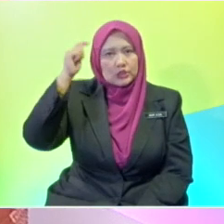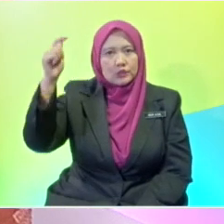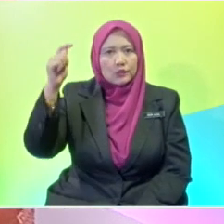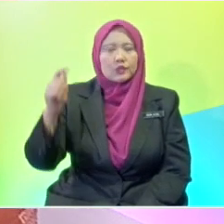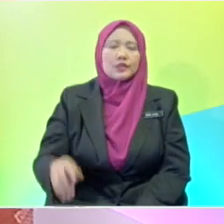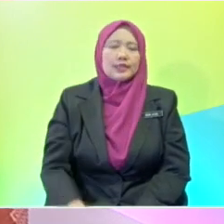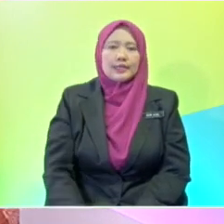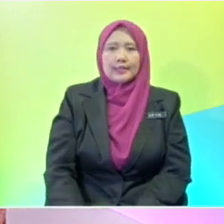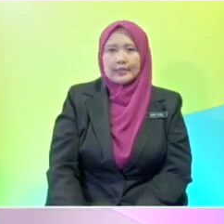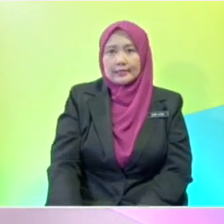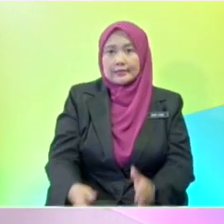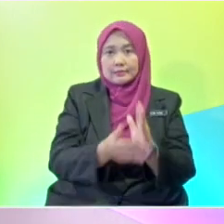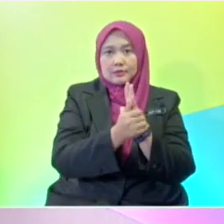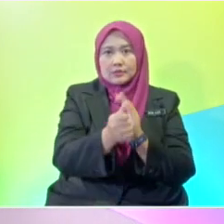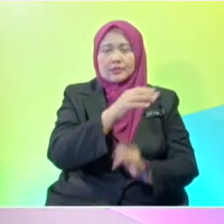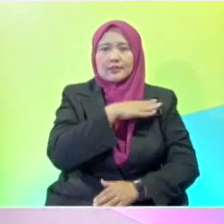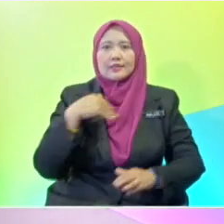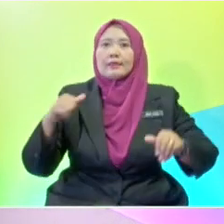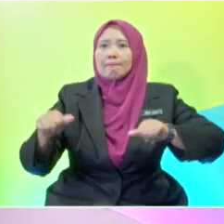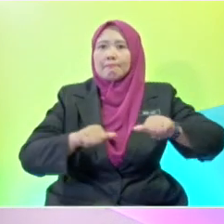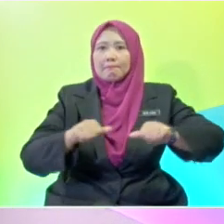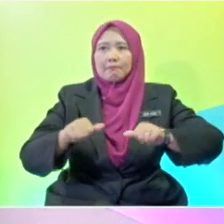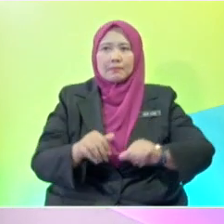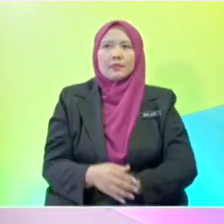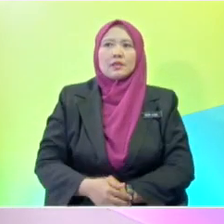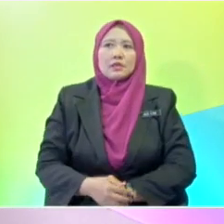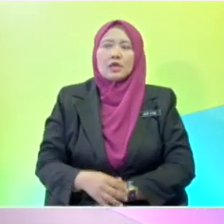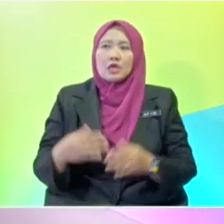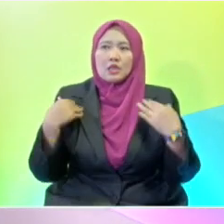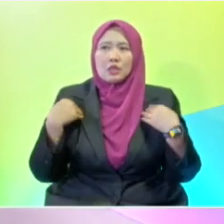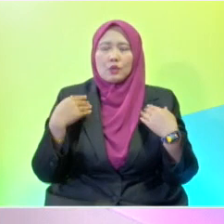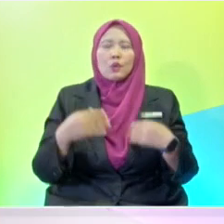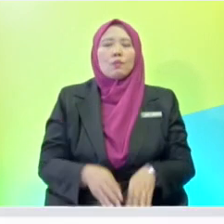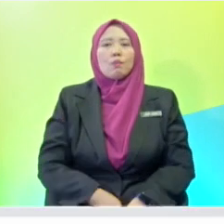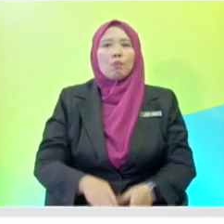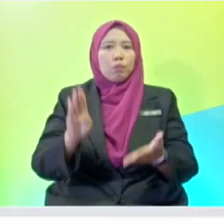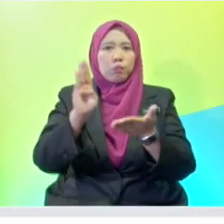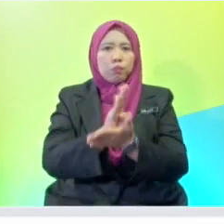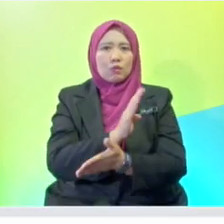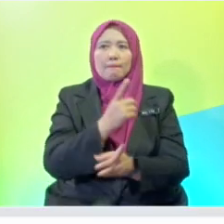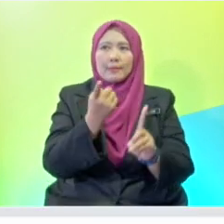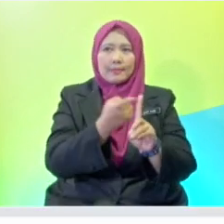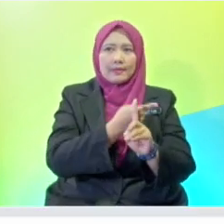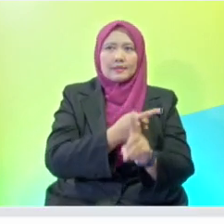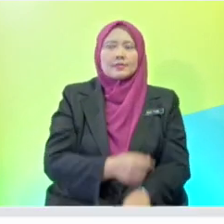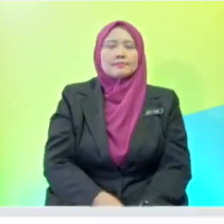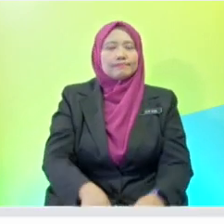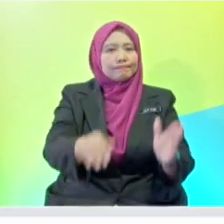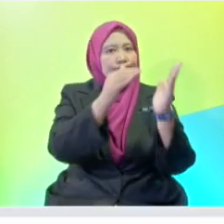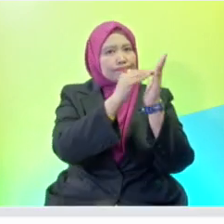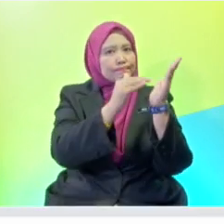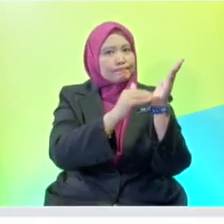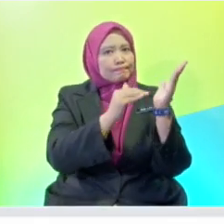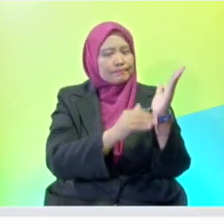di sini beberapa burung-burung perekoden yang kita gunakan yaitu yang pertama ialah secara Shima ini kita gunakan